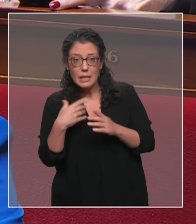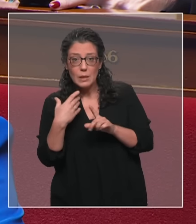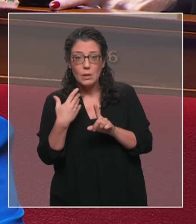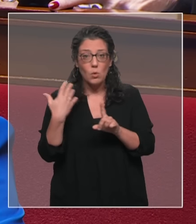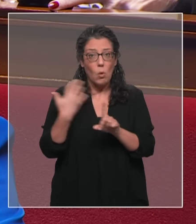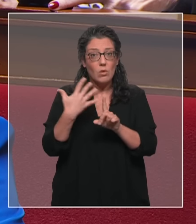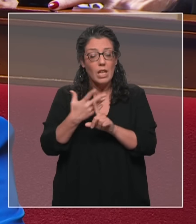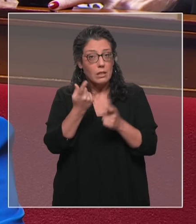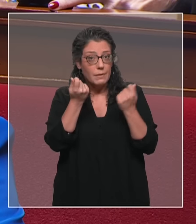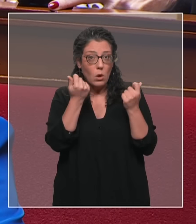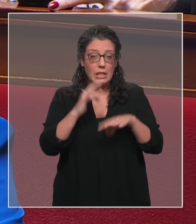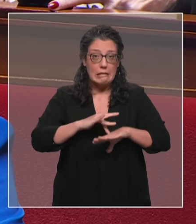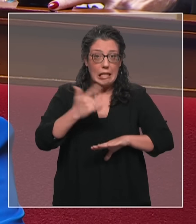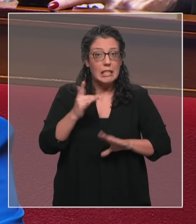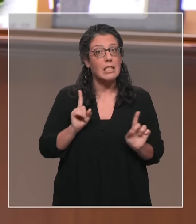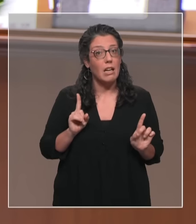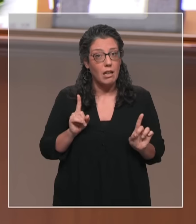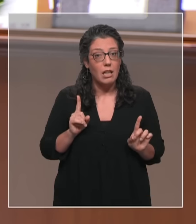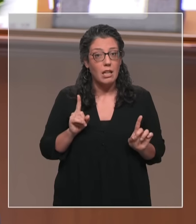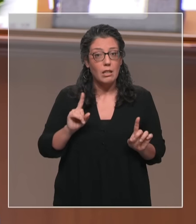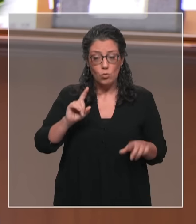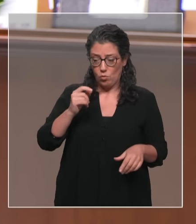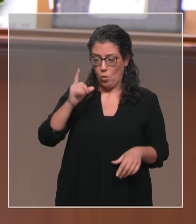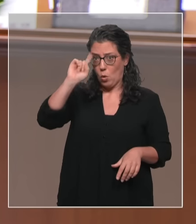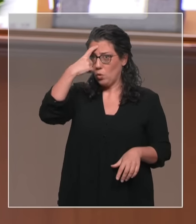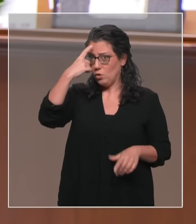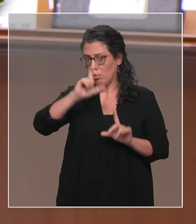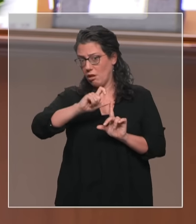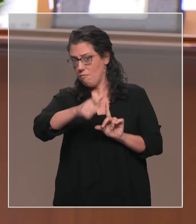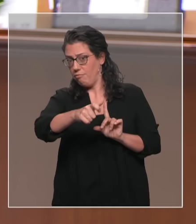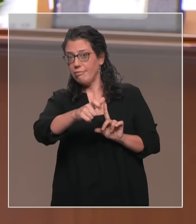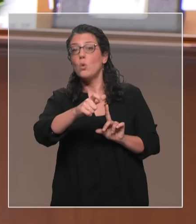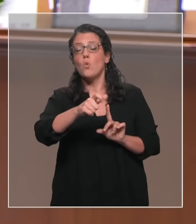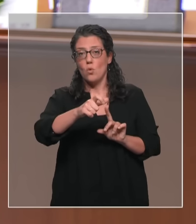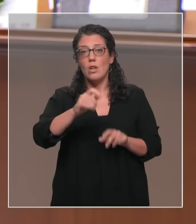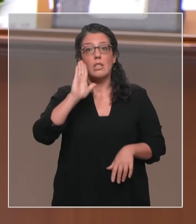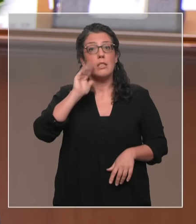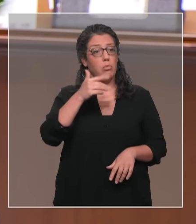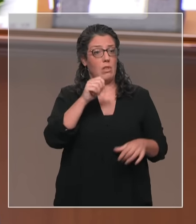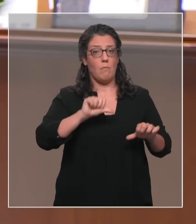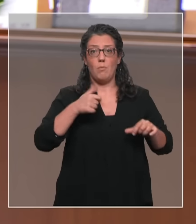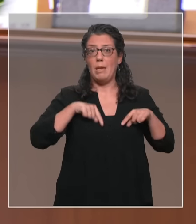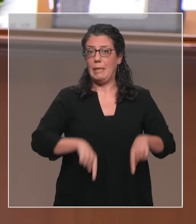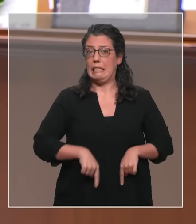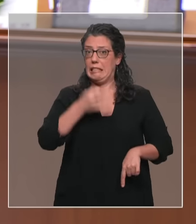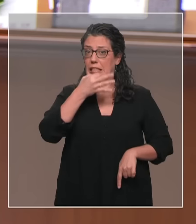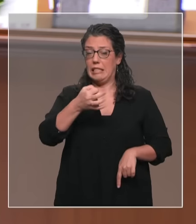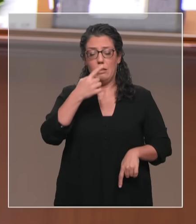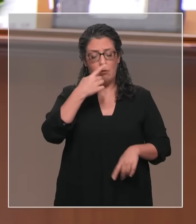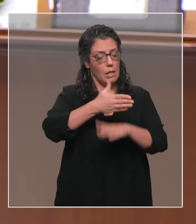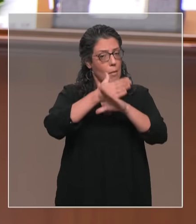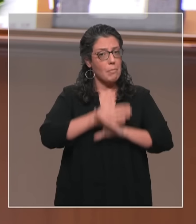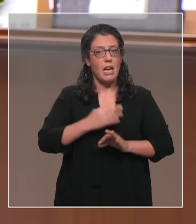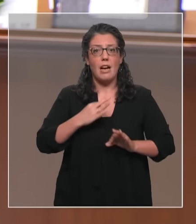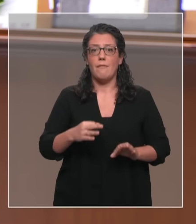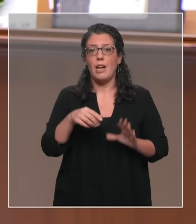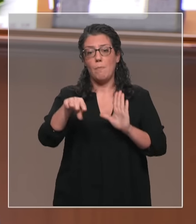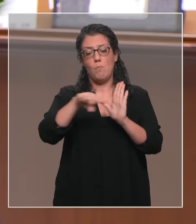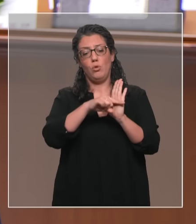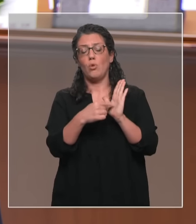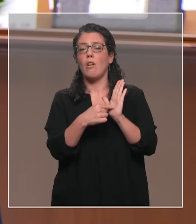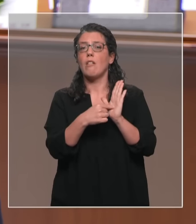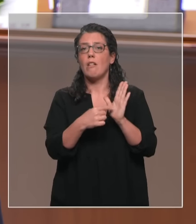délicat. Et je le dis ici, nous avons conscience de l'impact. Et c'est pour cela, comme le Premier ministre l'a dit, que nous sommes prêts à une évolution sur la mesure qui